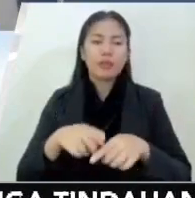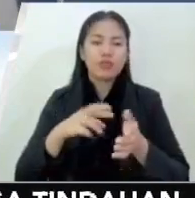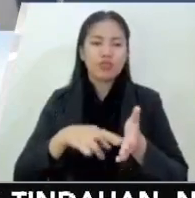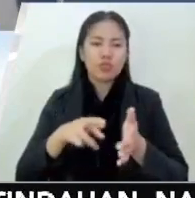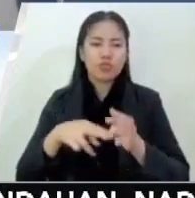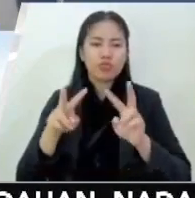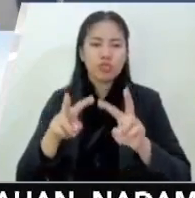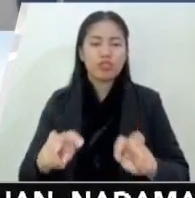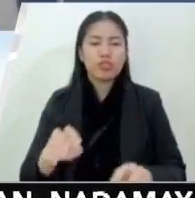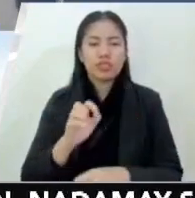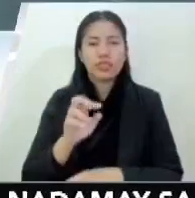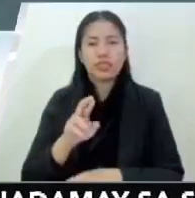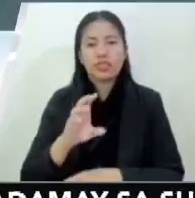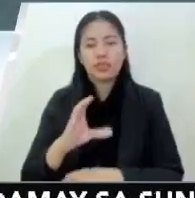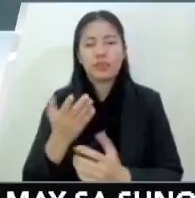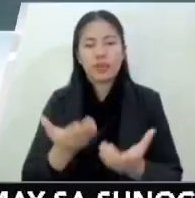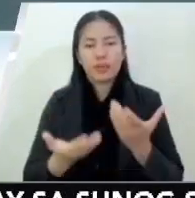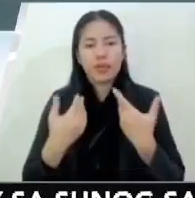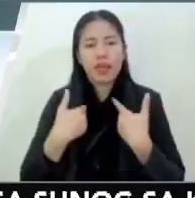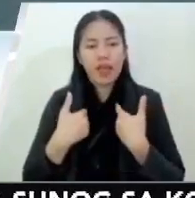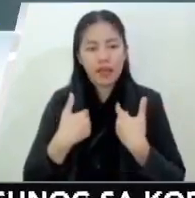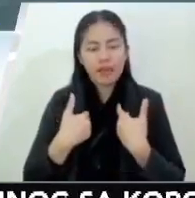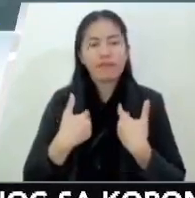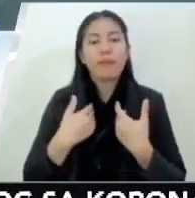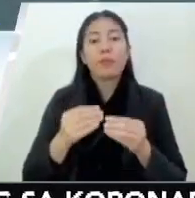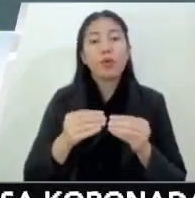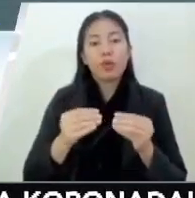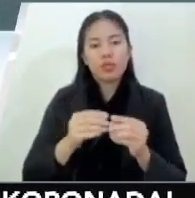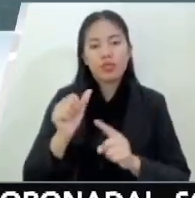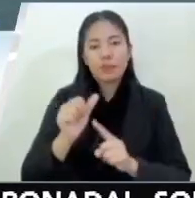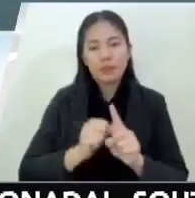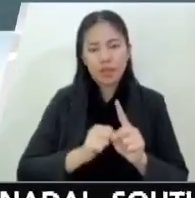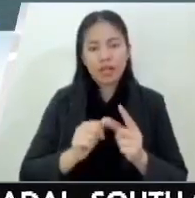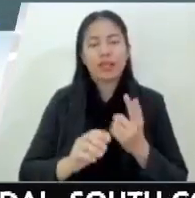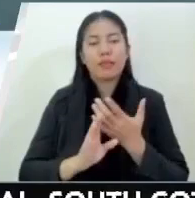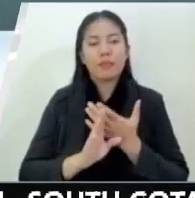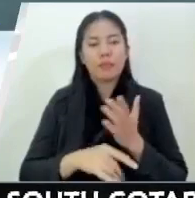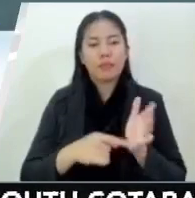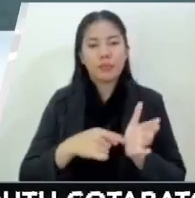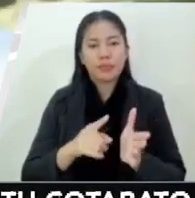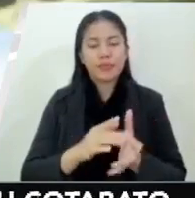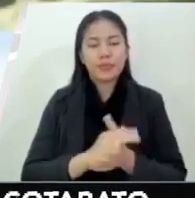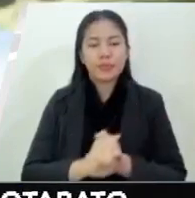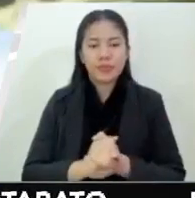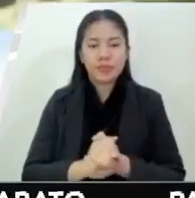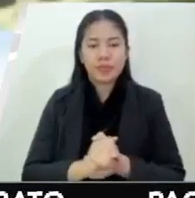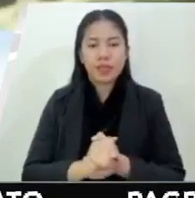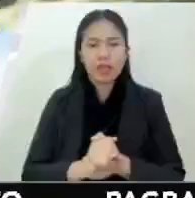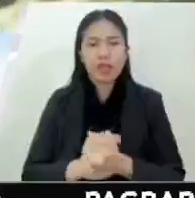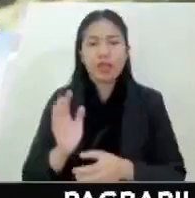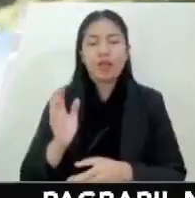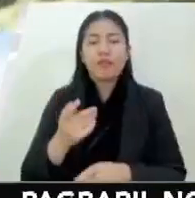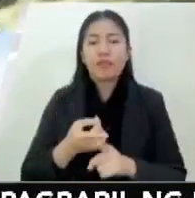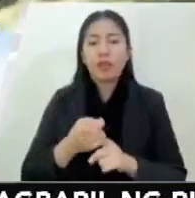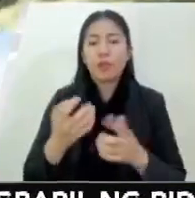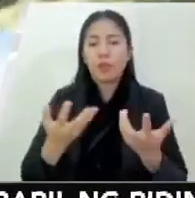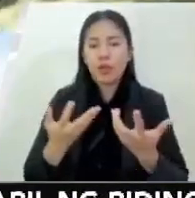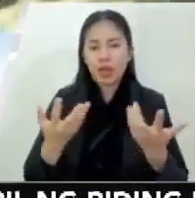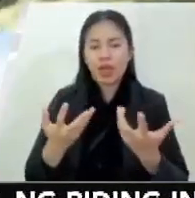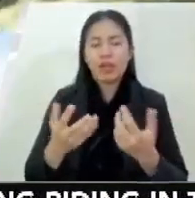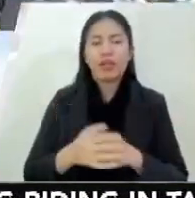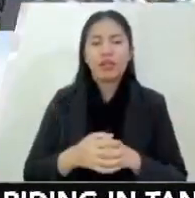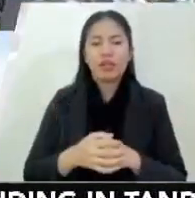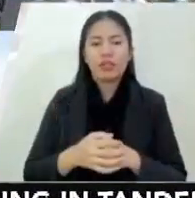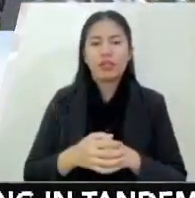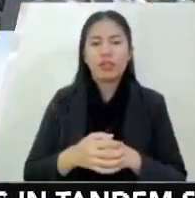pa ang refund sa Abril. Ayon kay ERC Chairperson Mona Lisa Dimalanta, mula yan sa pass-on charges o halagang ipinasa ng